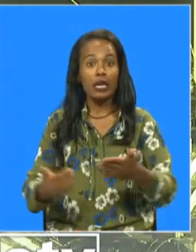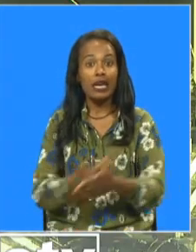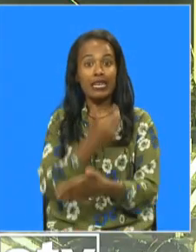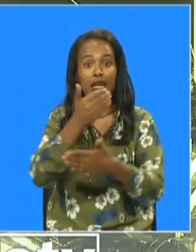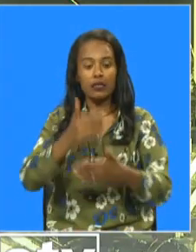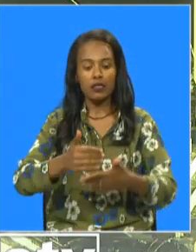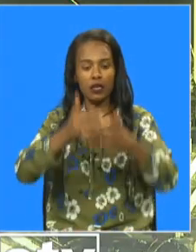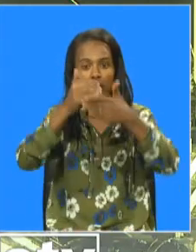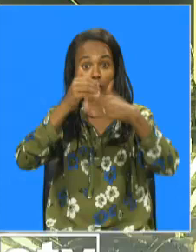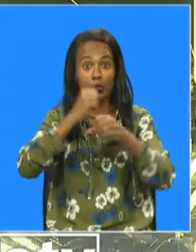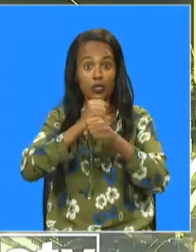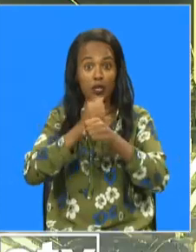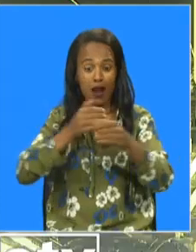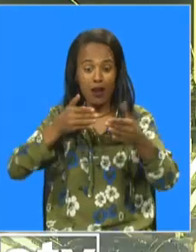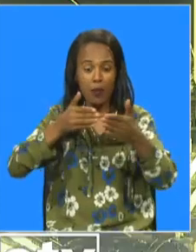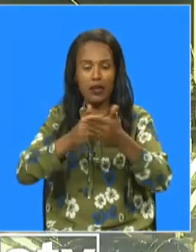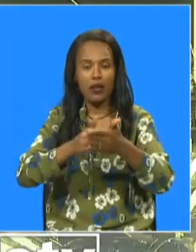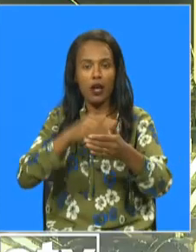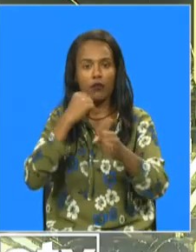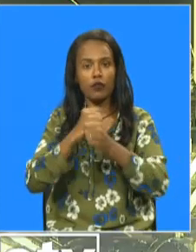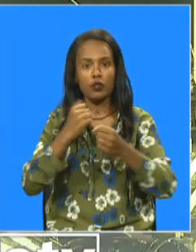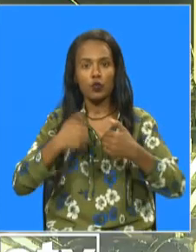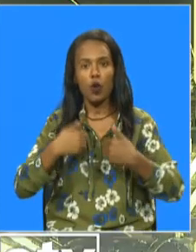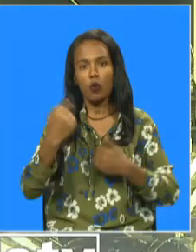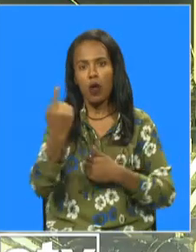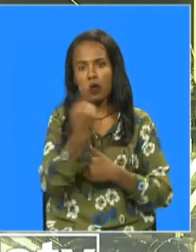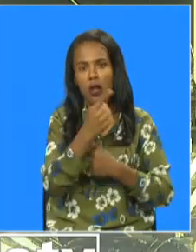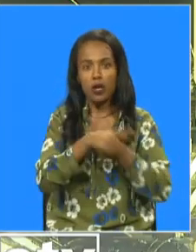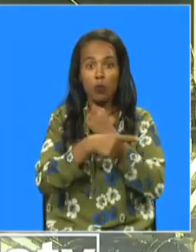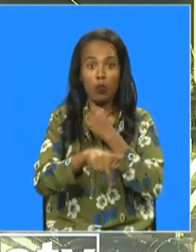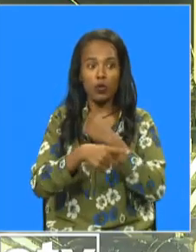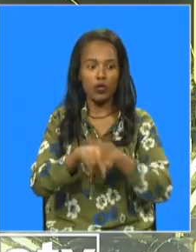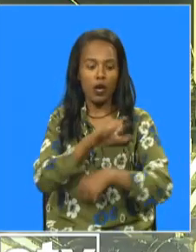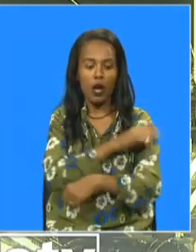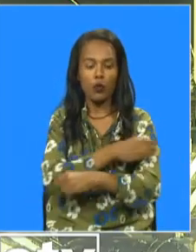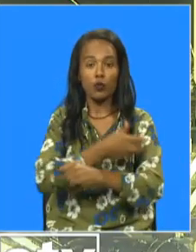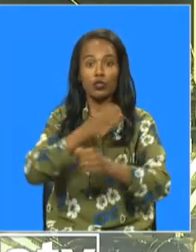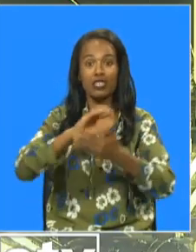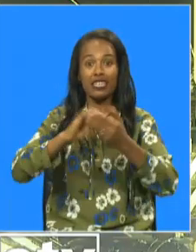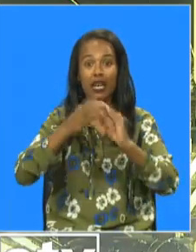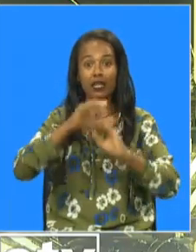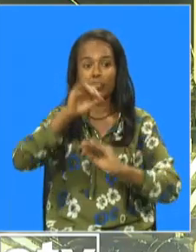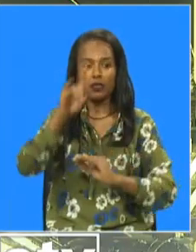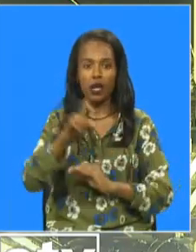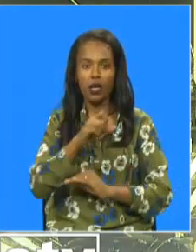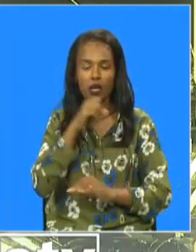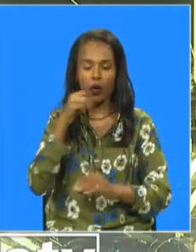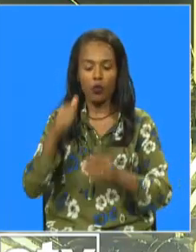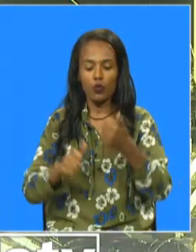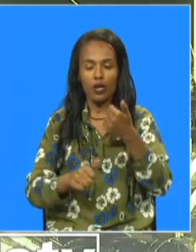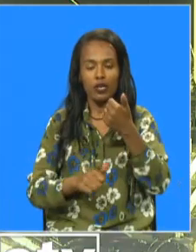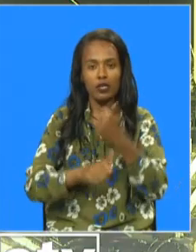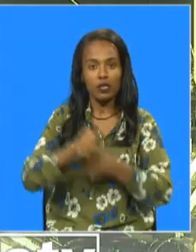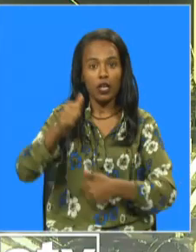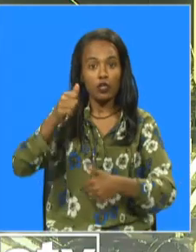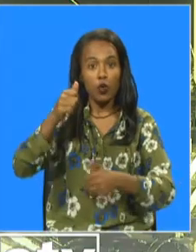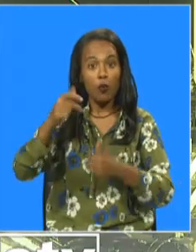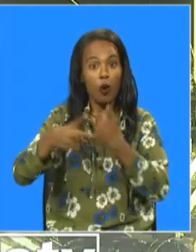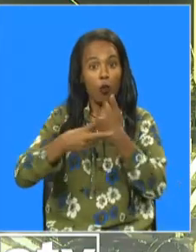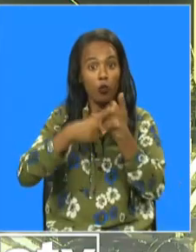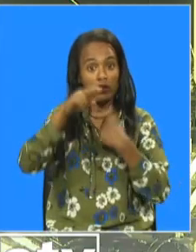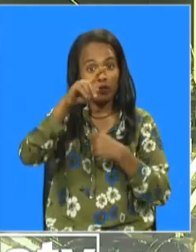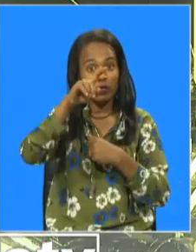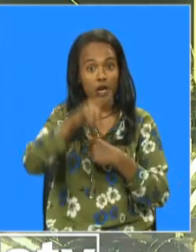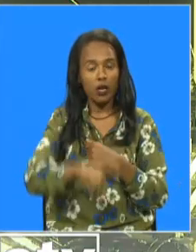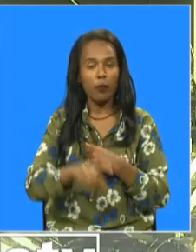የህዳሴ ግድብን ስራ ለማደናቀፍ እየሰሩ ያሉ አንዳንድ የፖለቲካ ኃይሎች የታሪክ ተጠያቂ እንዳይሆኑ ከድርጊታቸው መቆጠብ